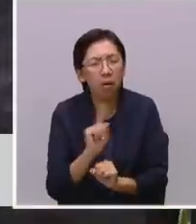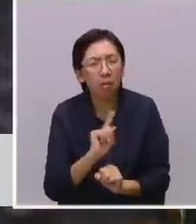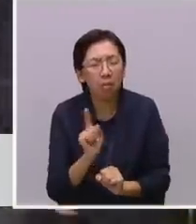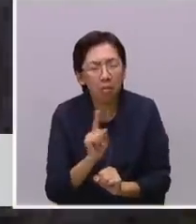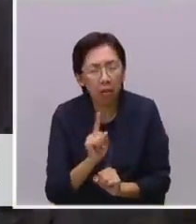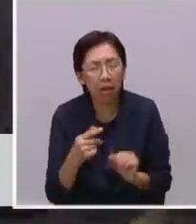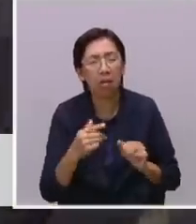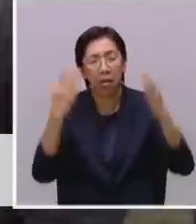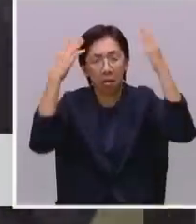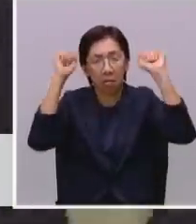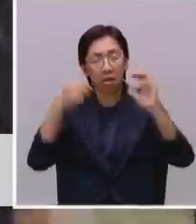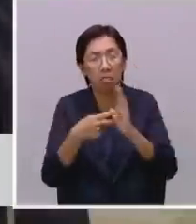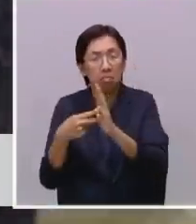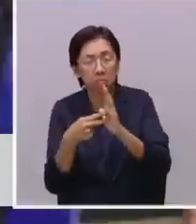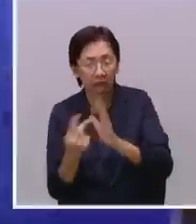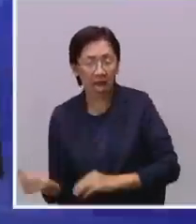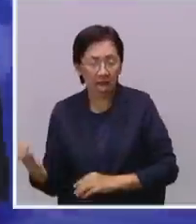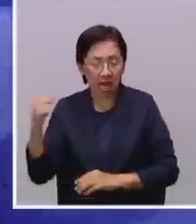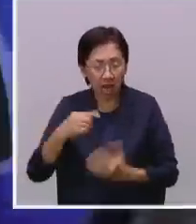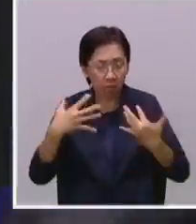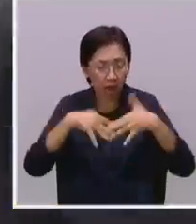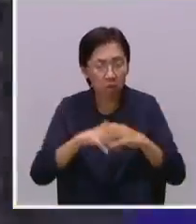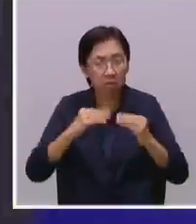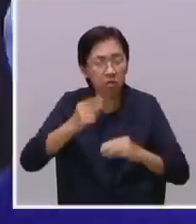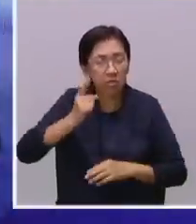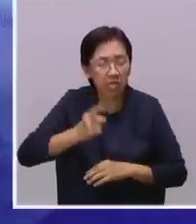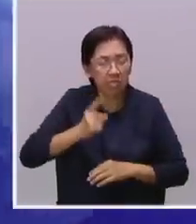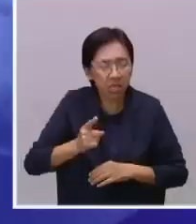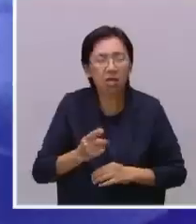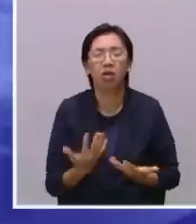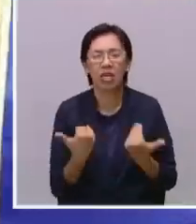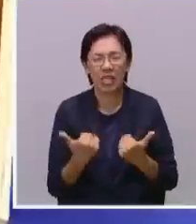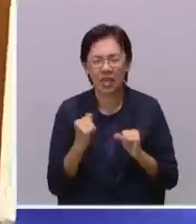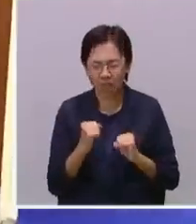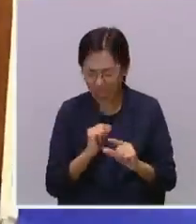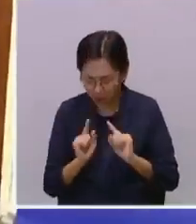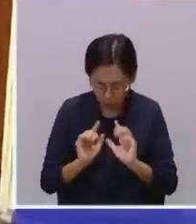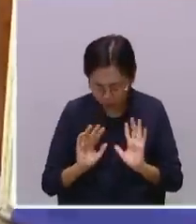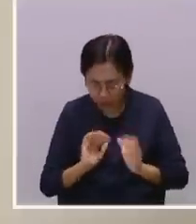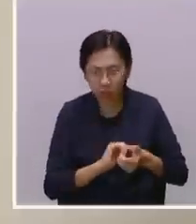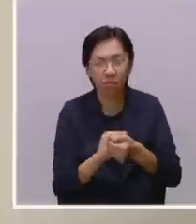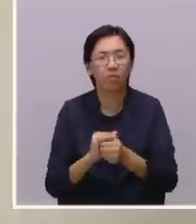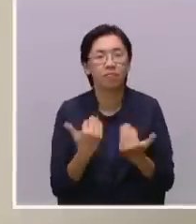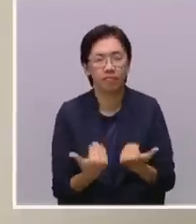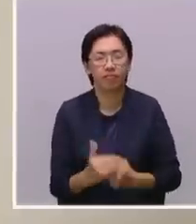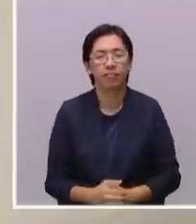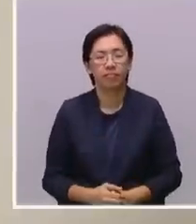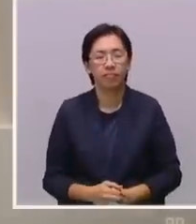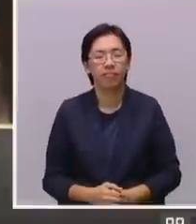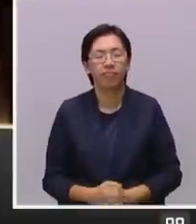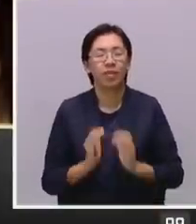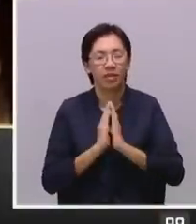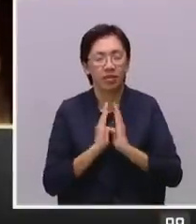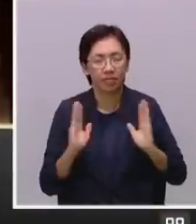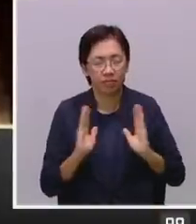ซารจะได้กลับสู่เวทีโลกอาหรับจริงๆหรือไม่นะคะจากความพยายามที่กำลังเกิดขึ้นในเวลานี้ค่ะครับ